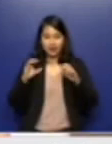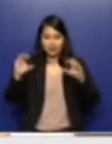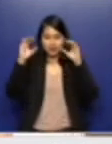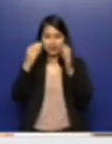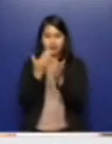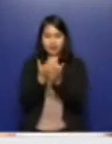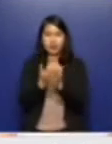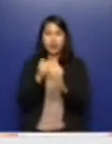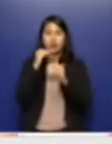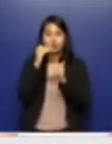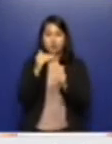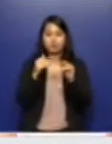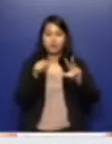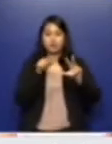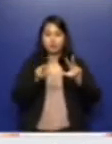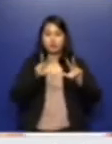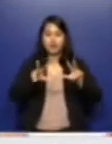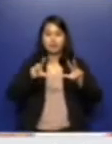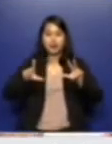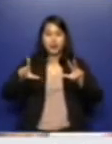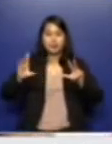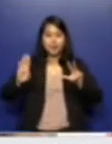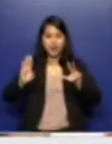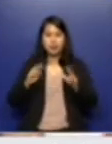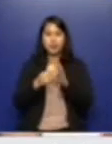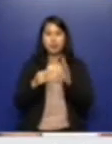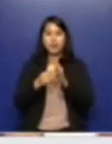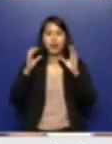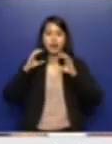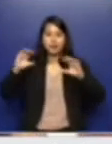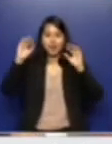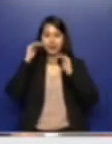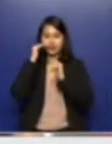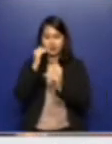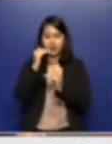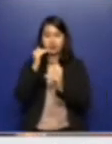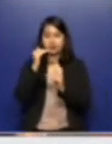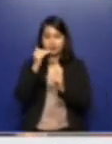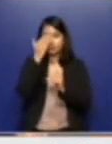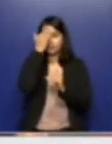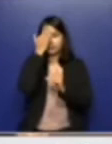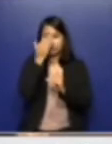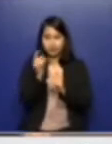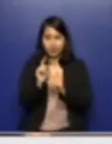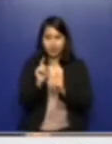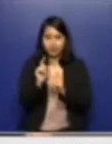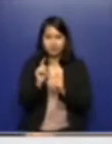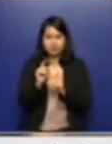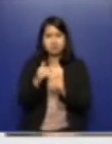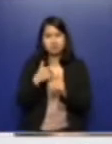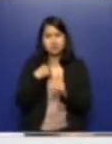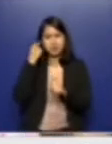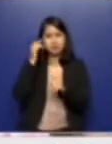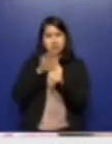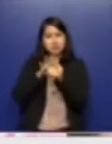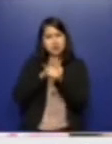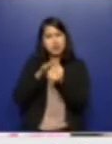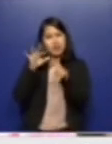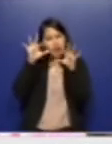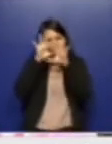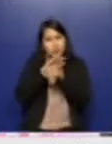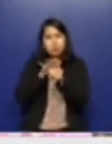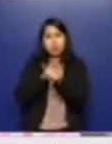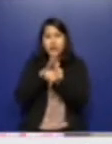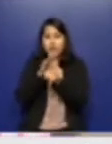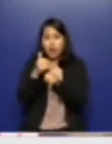3.3 ล้านบาทนะครับผมว่าการที่รัฐบาลตั้งไว้เนี่ยก็เกือบจะเหมาะสมนะฮะแต่ว่าพอไปดูข้าง